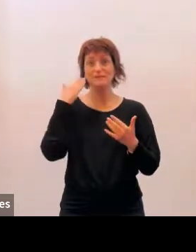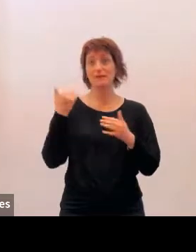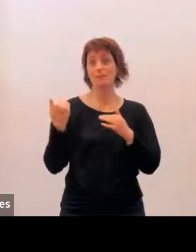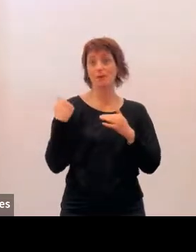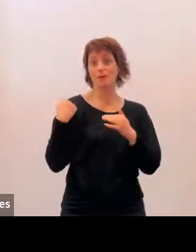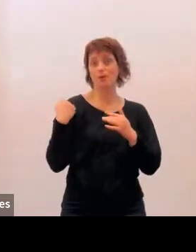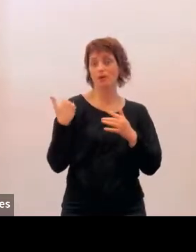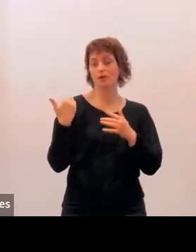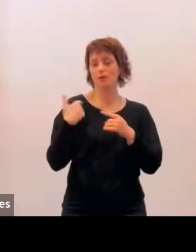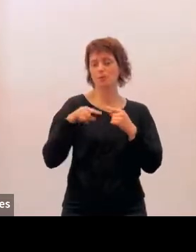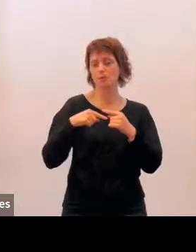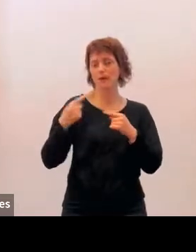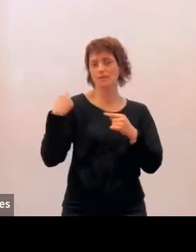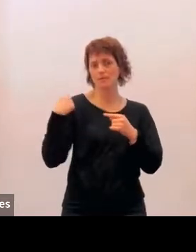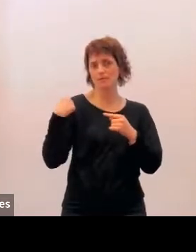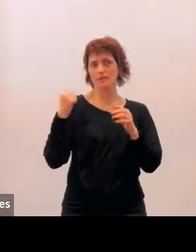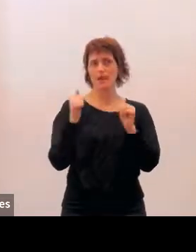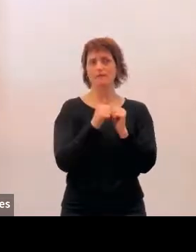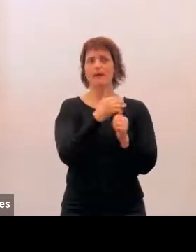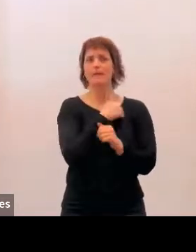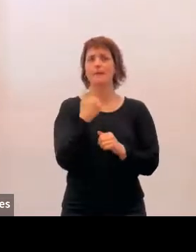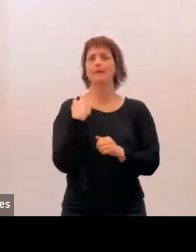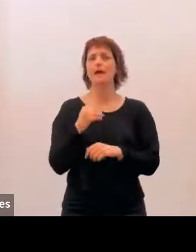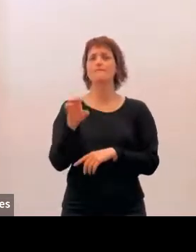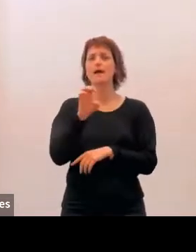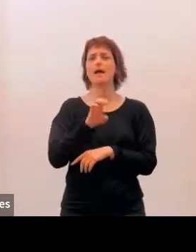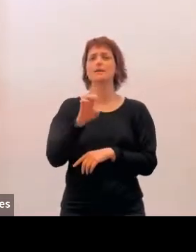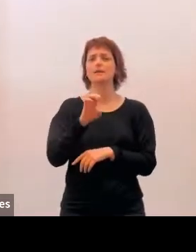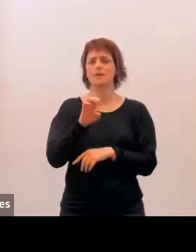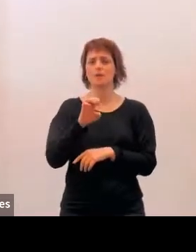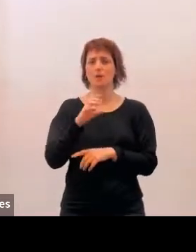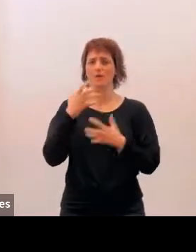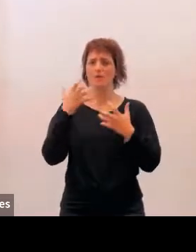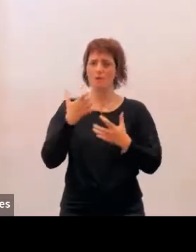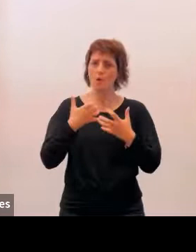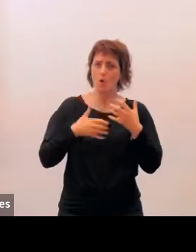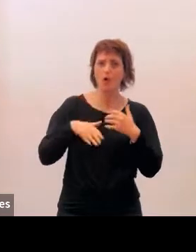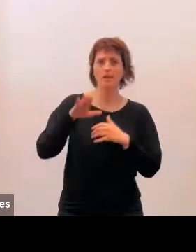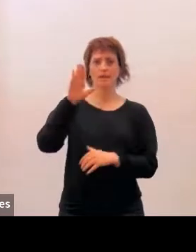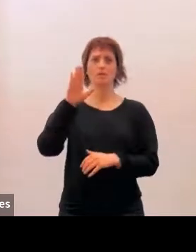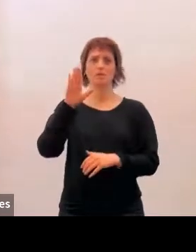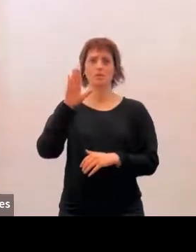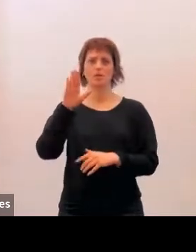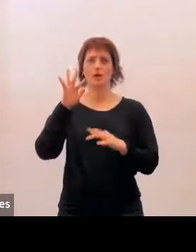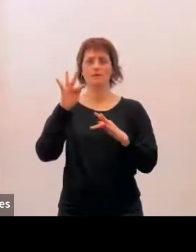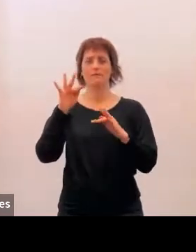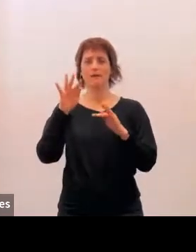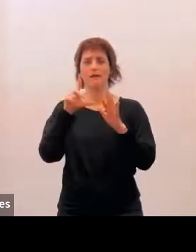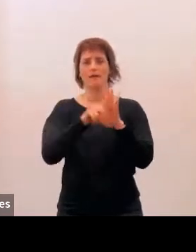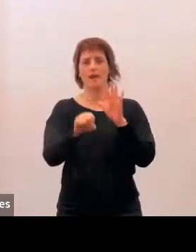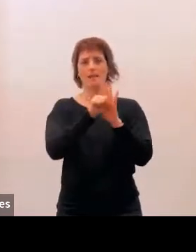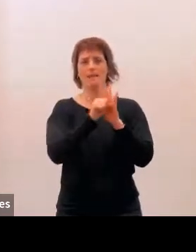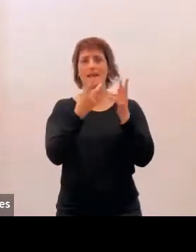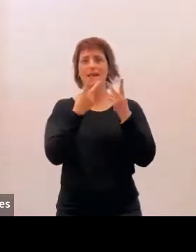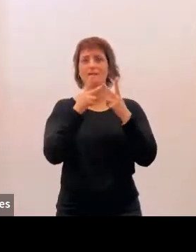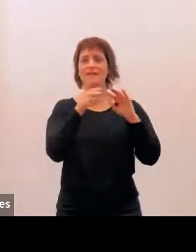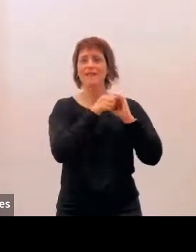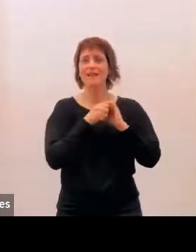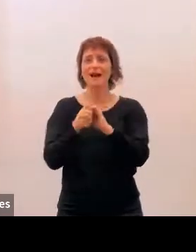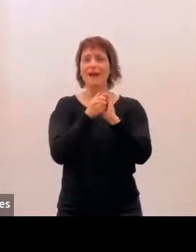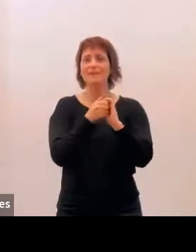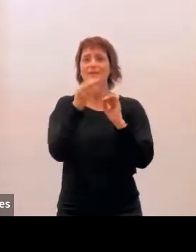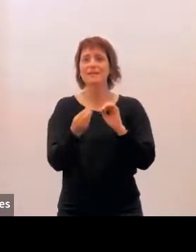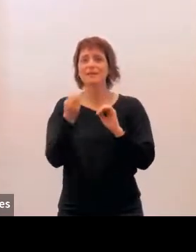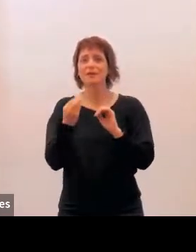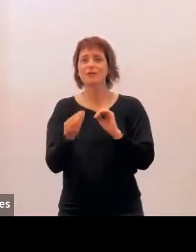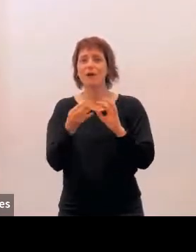semaines, sous la houlette de Véronique Ernest, notre candidature couronnée de succès au label de Ville Amie des Enfants de